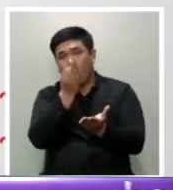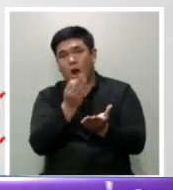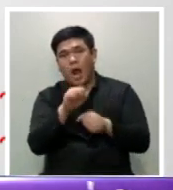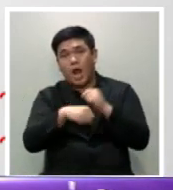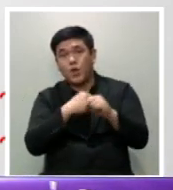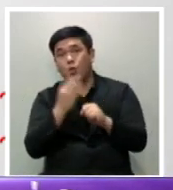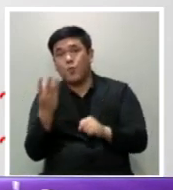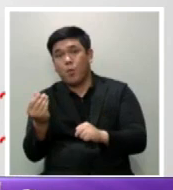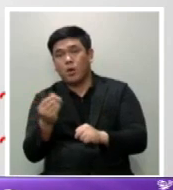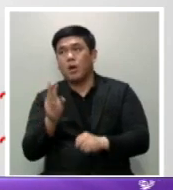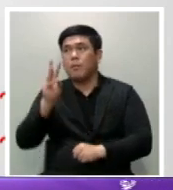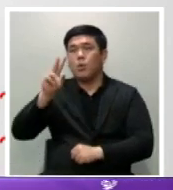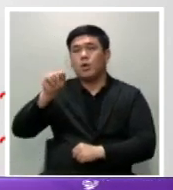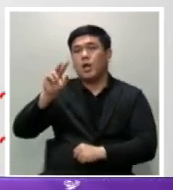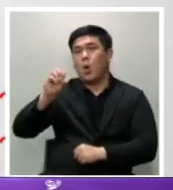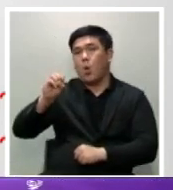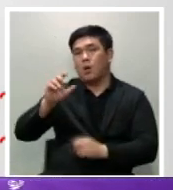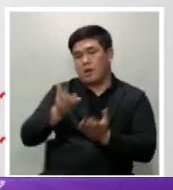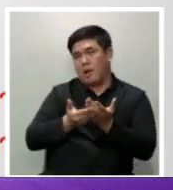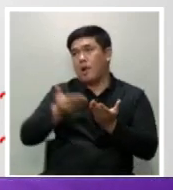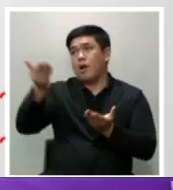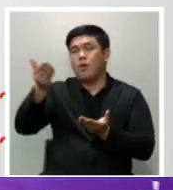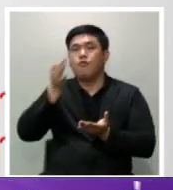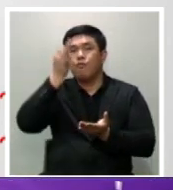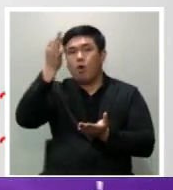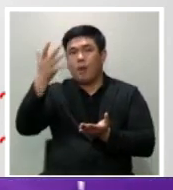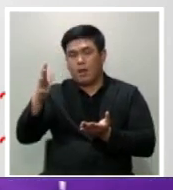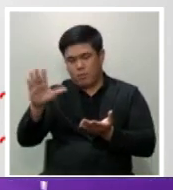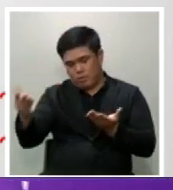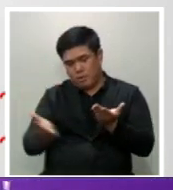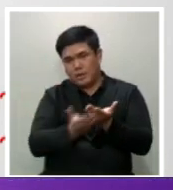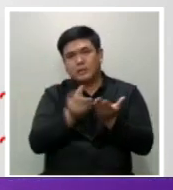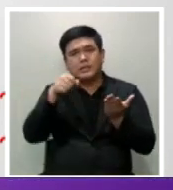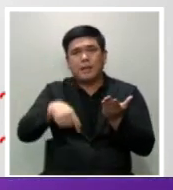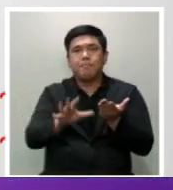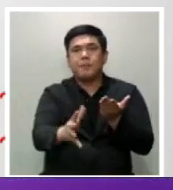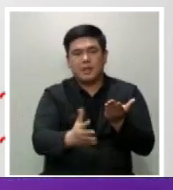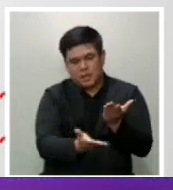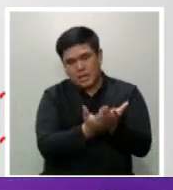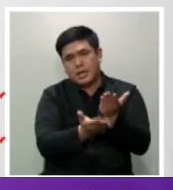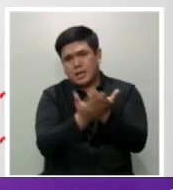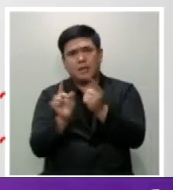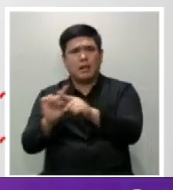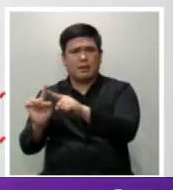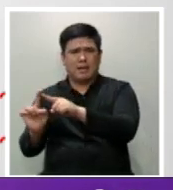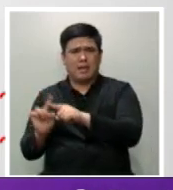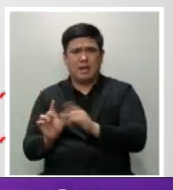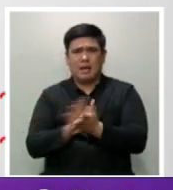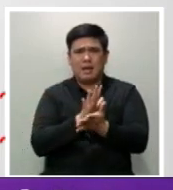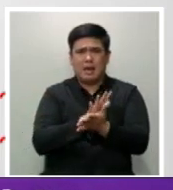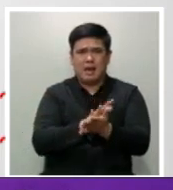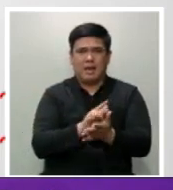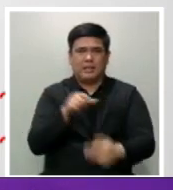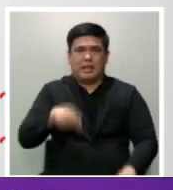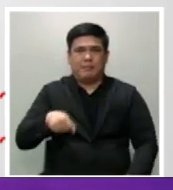ที่เคยไปใช้ใน WTO ออกเพื่อจะได้เคารพ WTO ว่าเราตัดสินเราฟ้องคนละคดีกับที่เคยไปฟ้องกันนะ